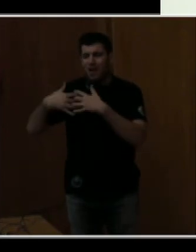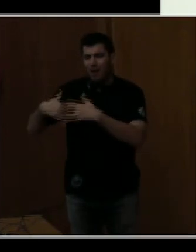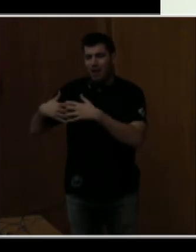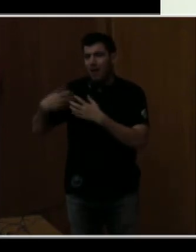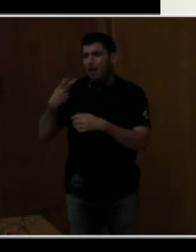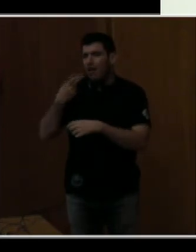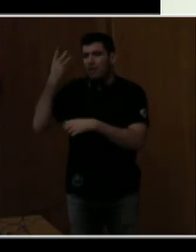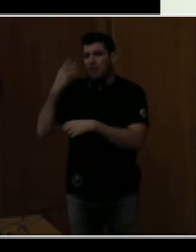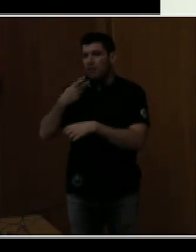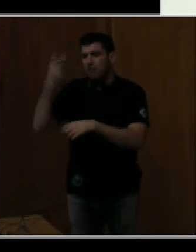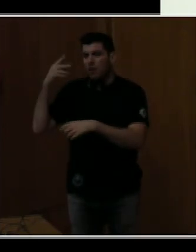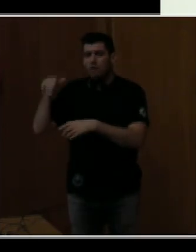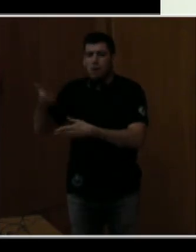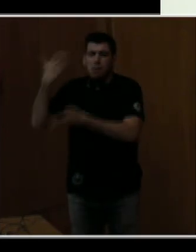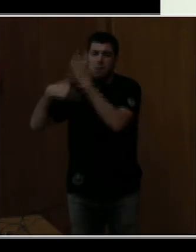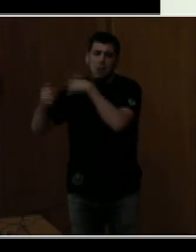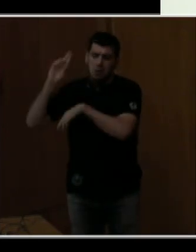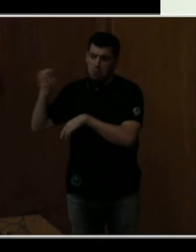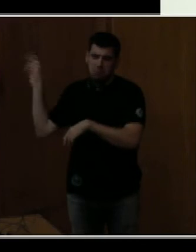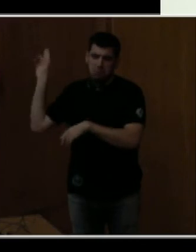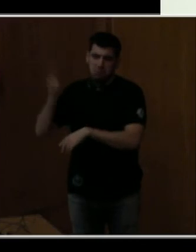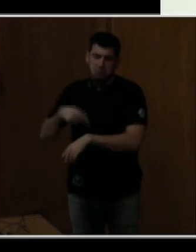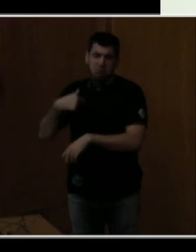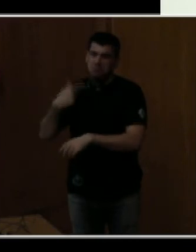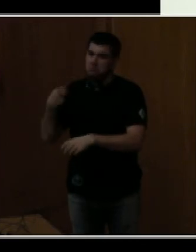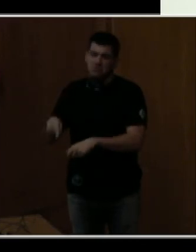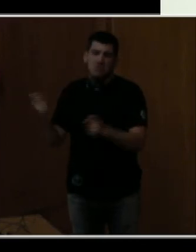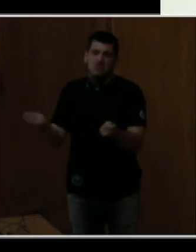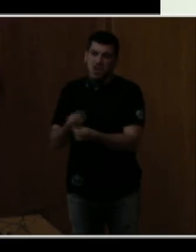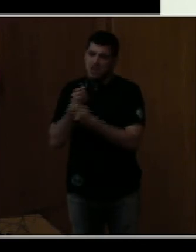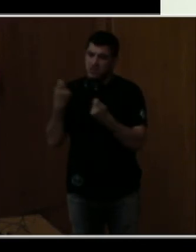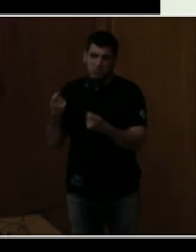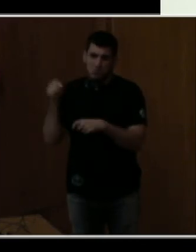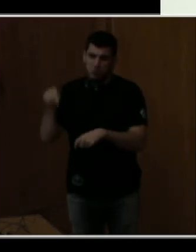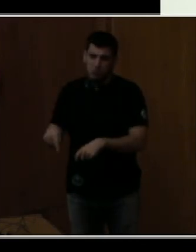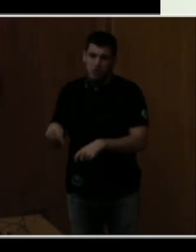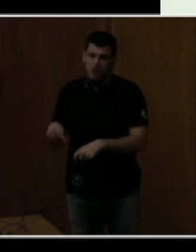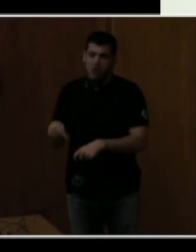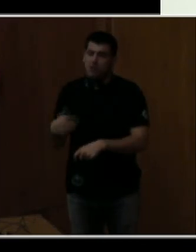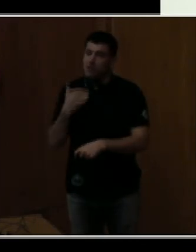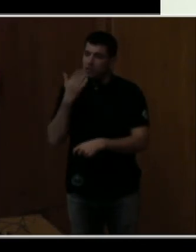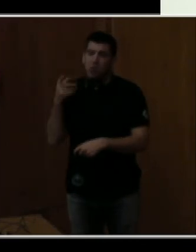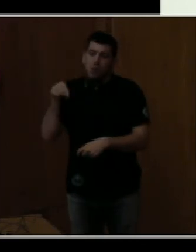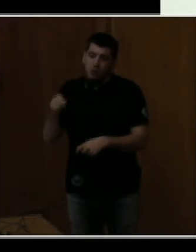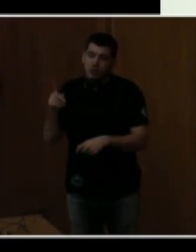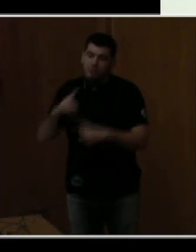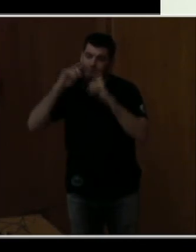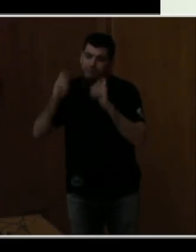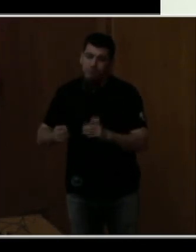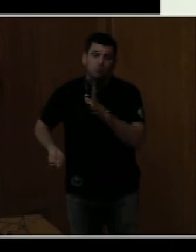είναι πεπερασμένα και τελειωμένα ουσιαστικά όσον αφορά την εξυπηρέτηση του χρήστη και πρέπει να προχωρήσουμε στις καινούριες τεχνολογίες.